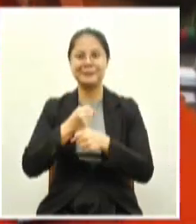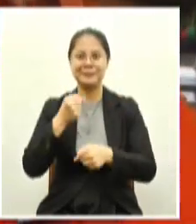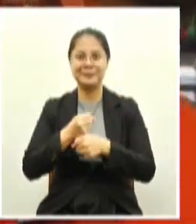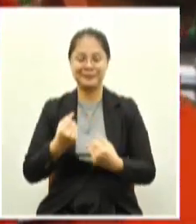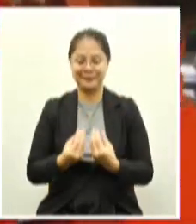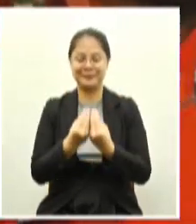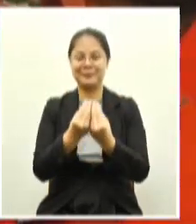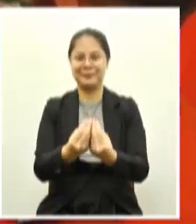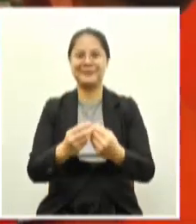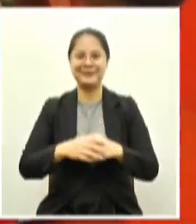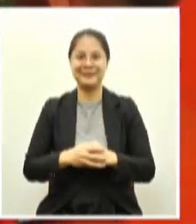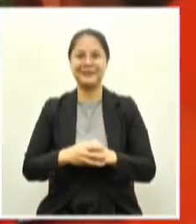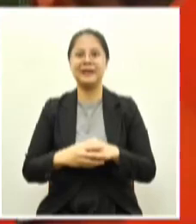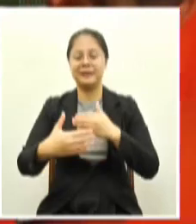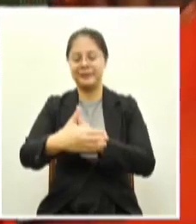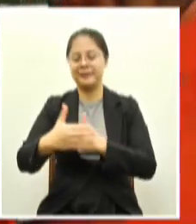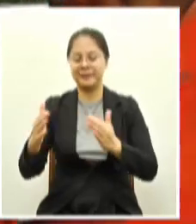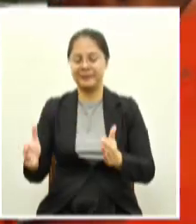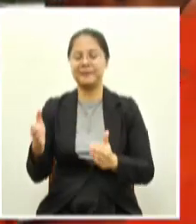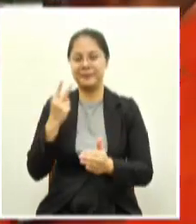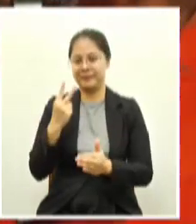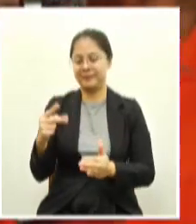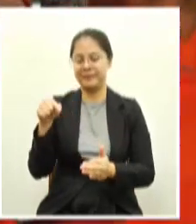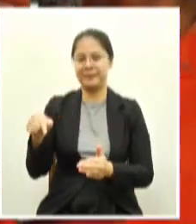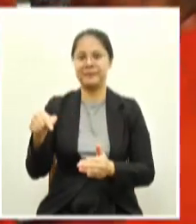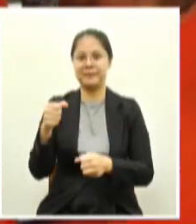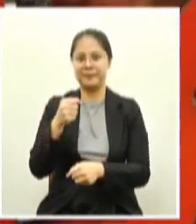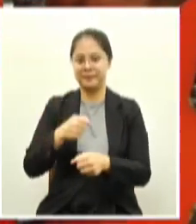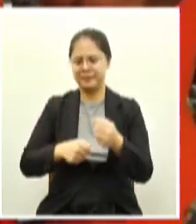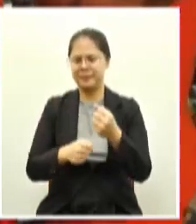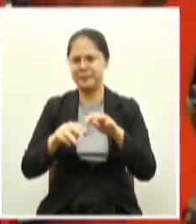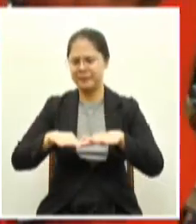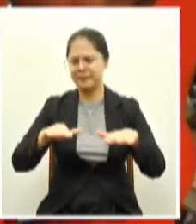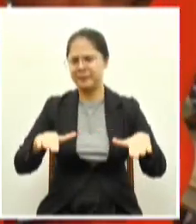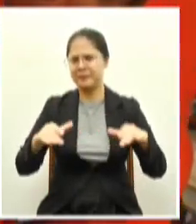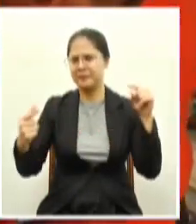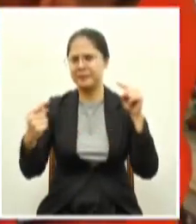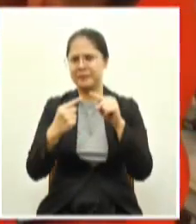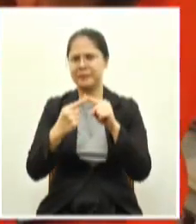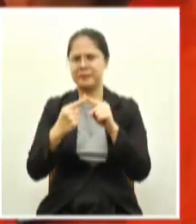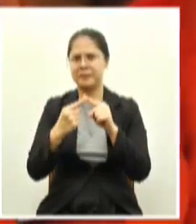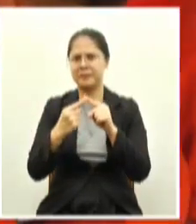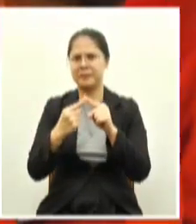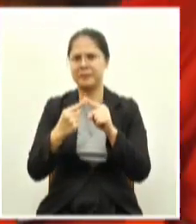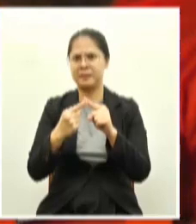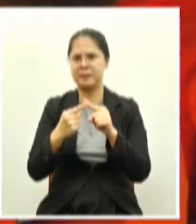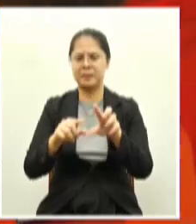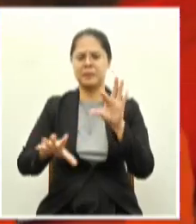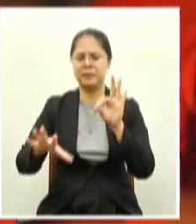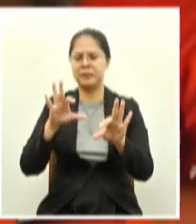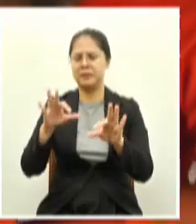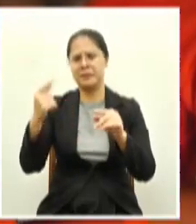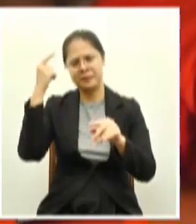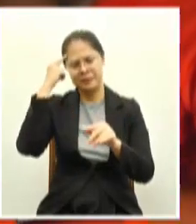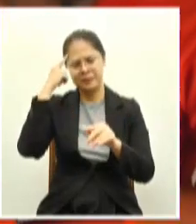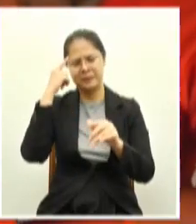ขึ้นหรืออีกห้องเรียนที่เด็กๆ เขากำลังขมักเขม้นกับสถานการณ์ที่เขาเองเป็นผู้เลือกคิด